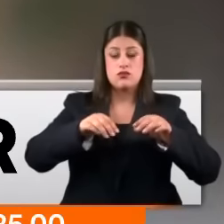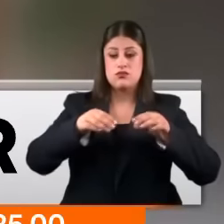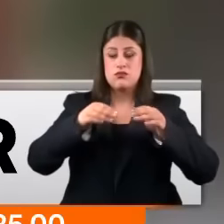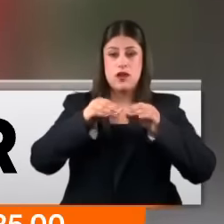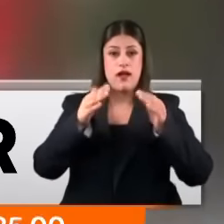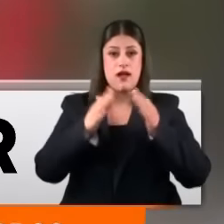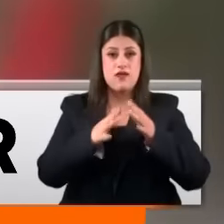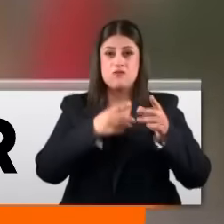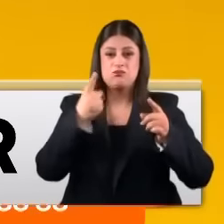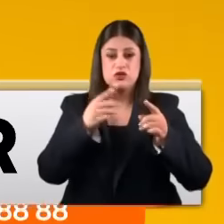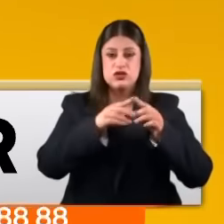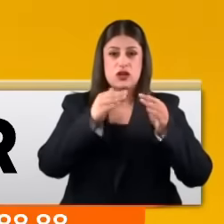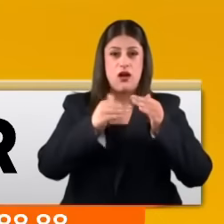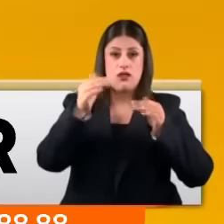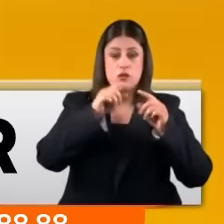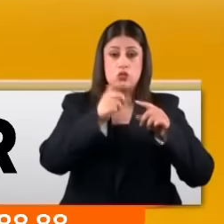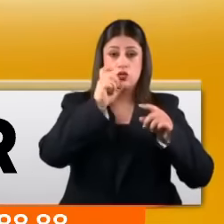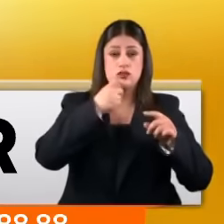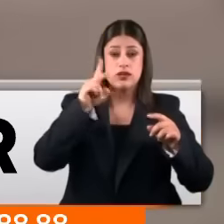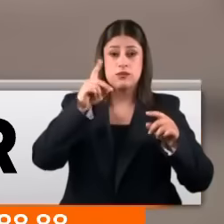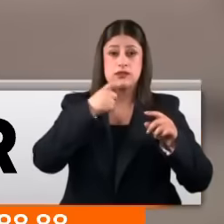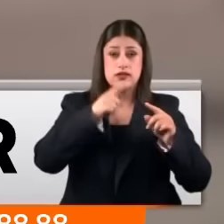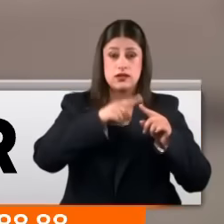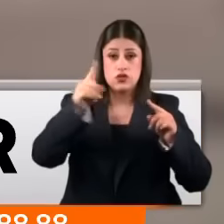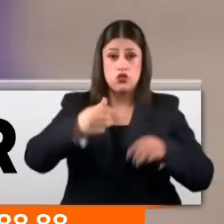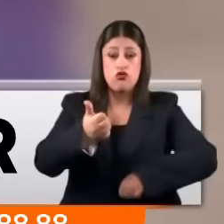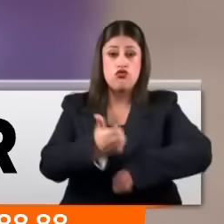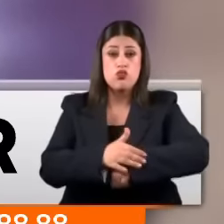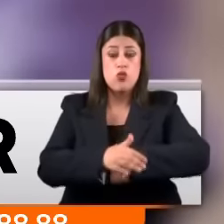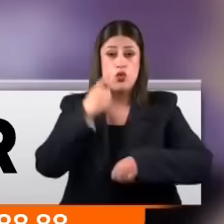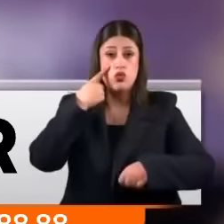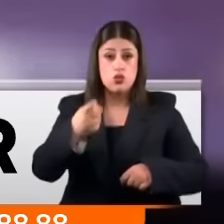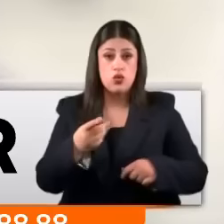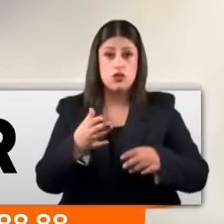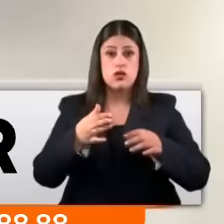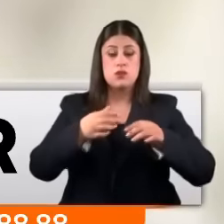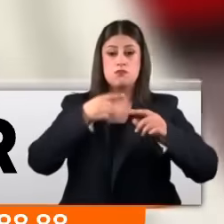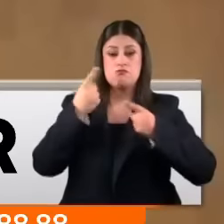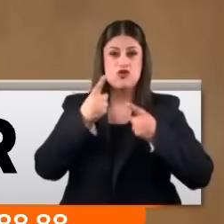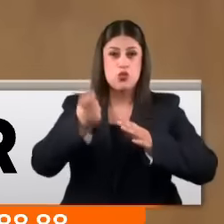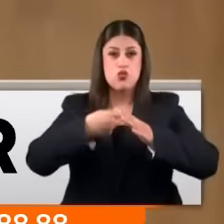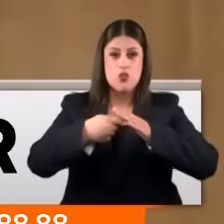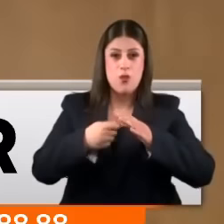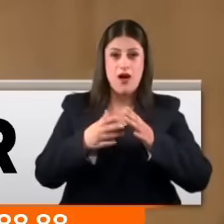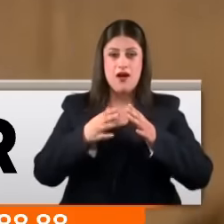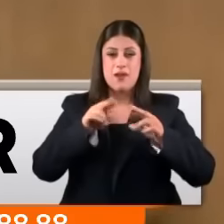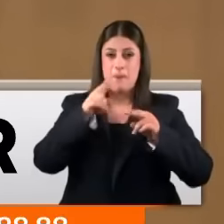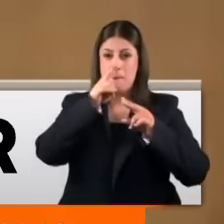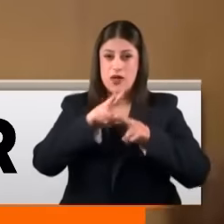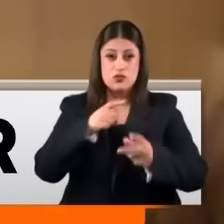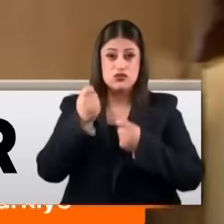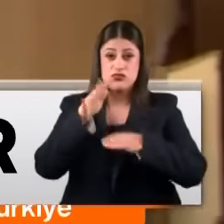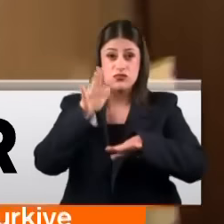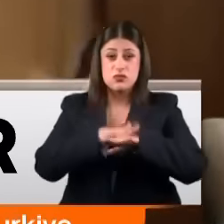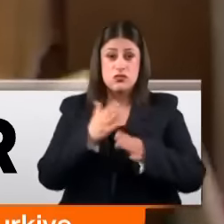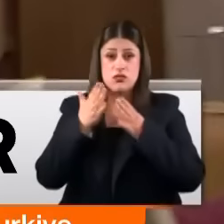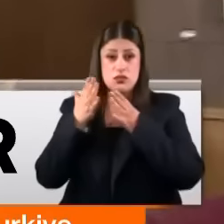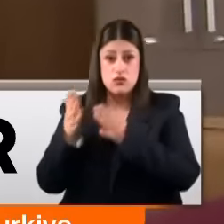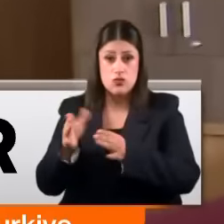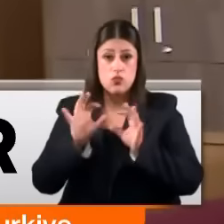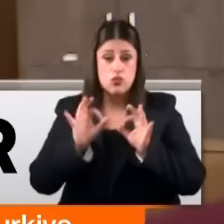suçundan 9 yıldan 21 yıla, futbol ve diğer spor müsabakalarında bahis ve şans oyunları düzenlemesi hakkında kanuna